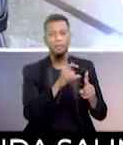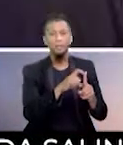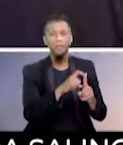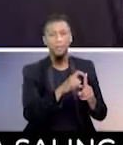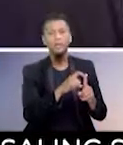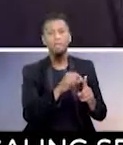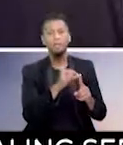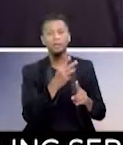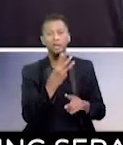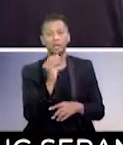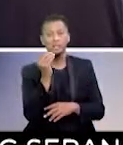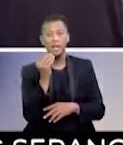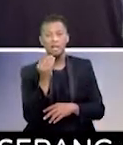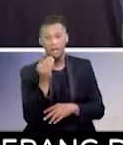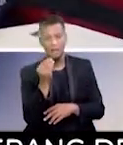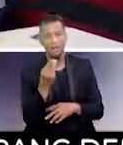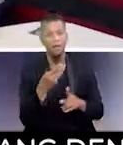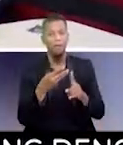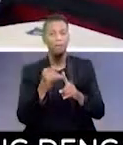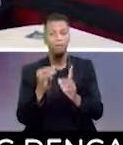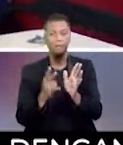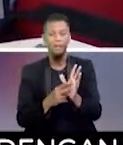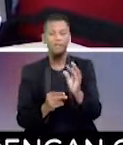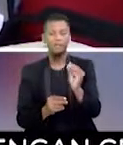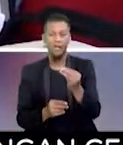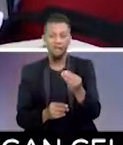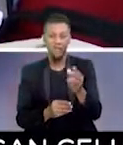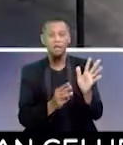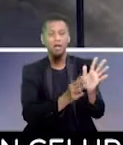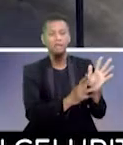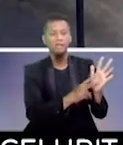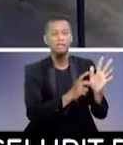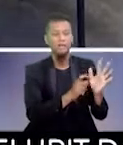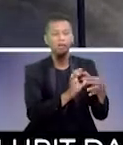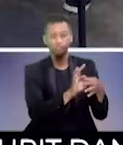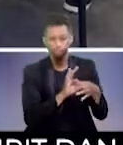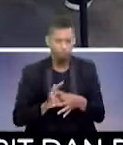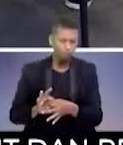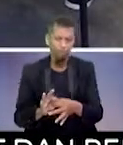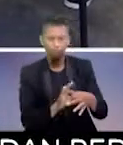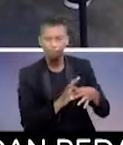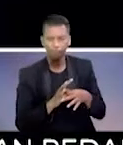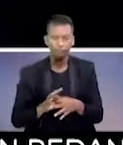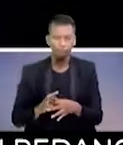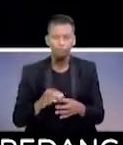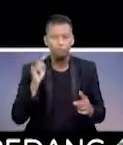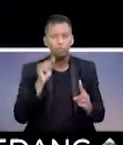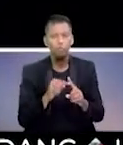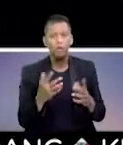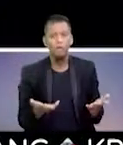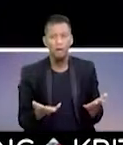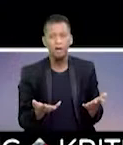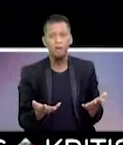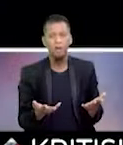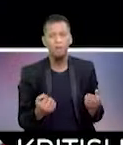Jakarta dan juga BIN DKI Jakarta serta juga MNC Peduli ya. Kita melakukan kolaborasi ini juga untuk membantu dan